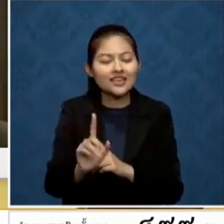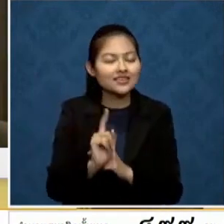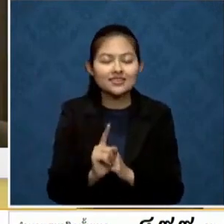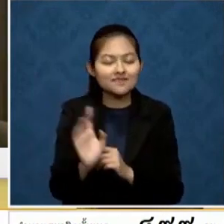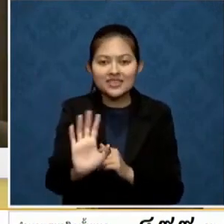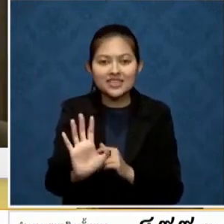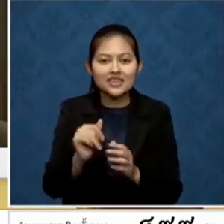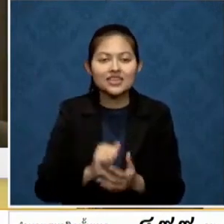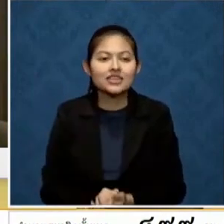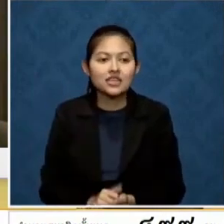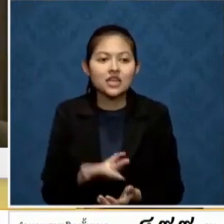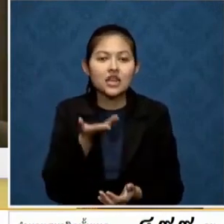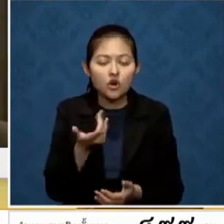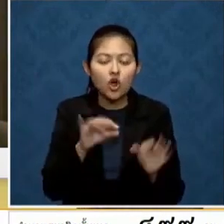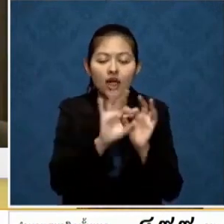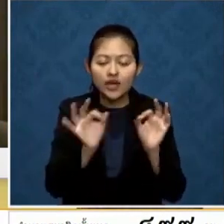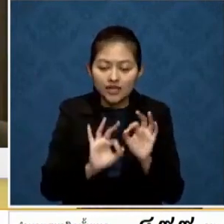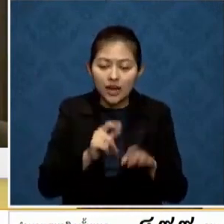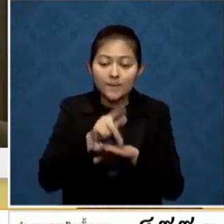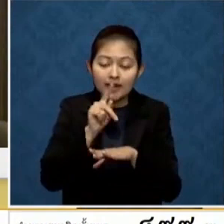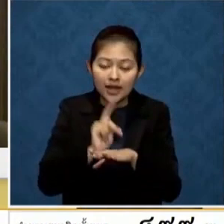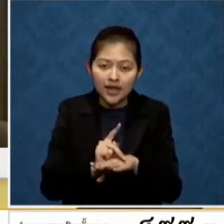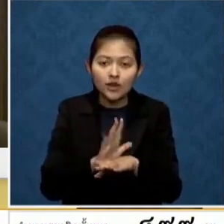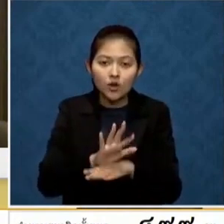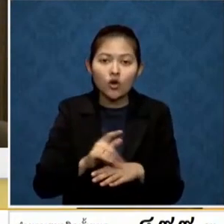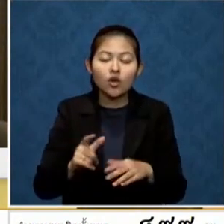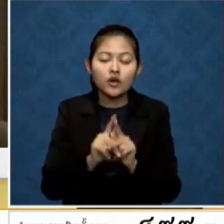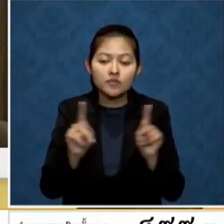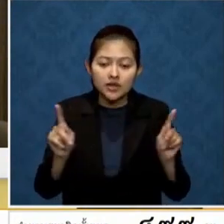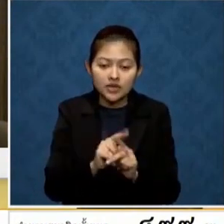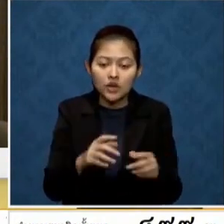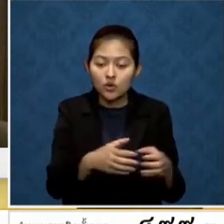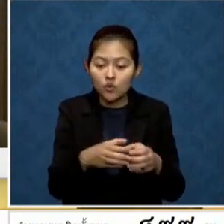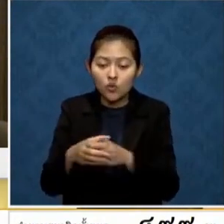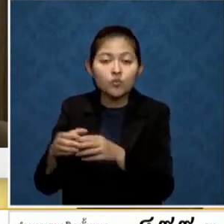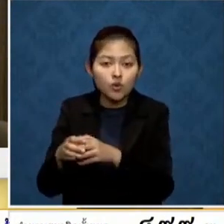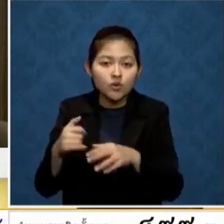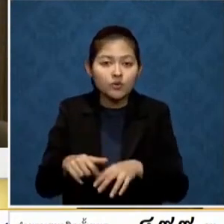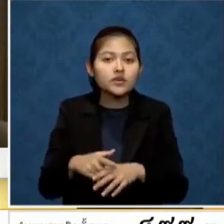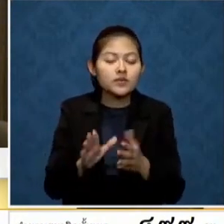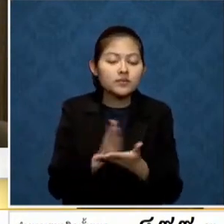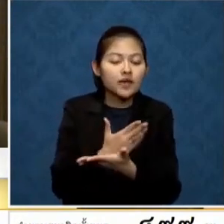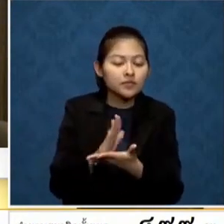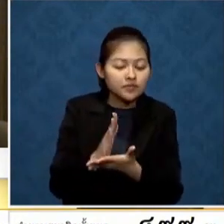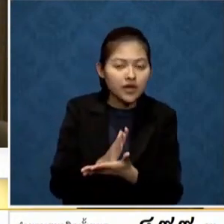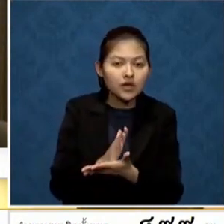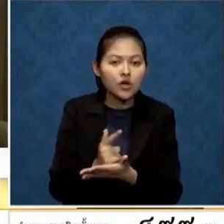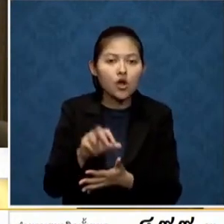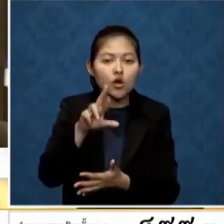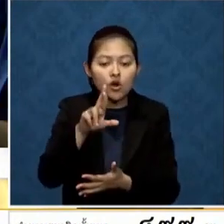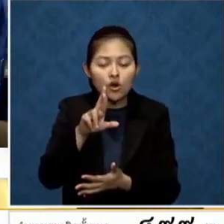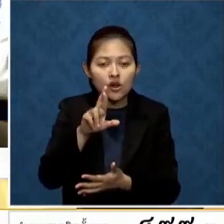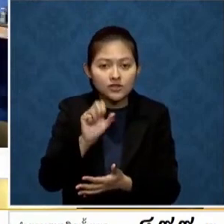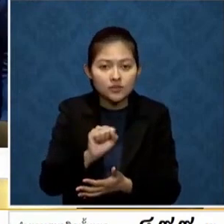นะครับแค่เขียนว่าขอให้ตัวตำแหน่งประธานของคณะกรรมาธิการ 3คณะนั้นเนี่ยเป็นในสัดส่วนของสมาชิกสภาผู้แทน